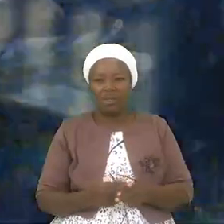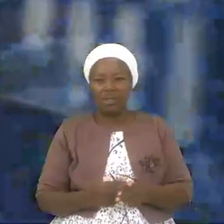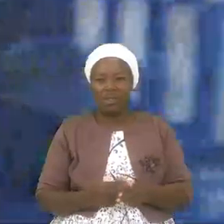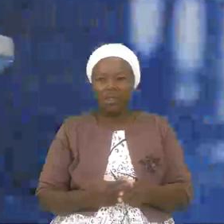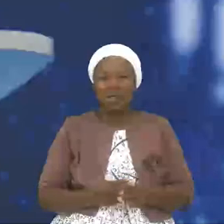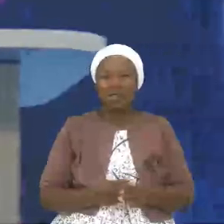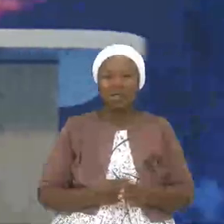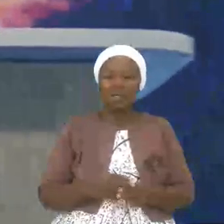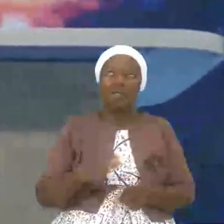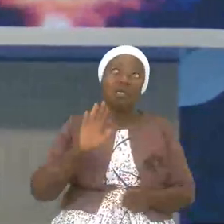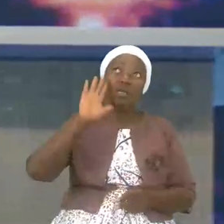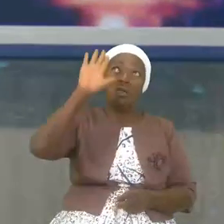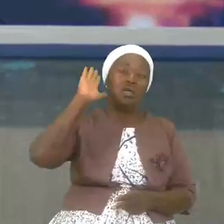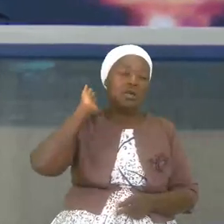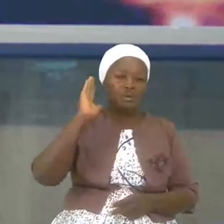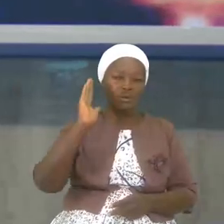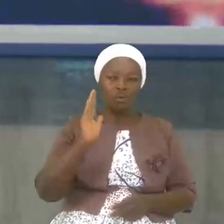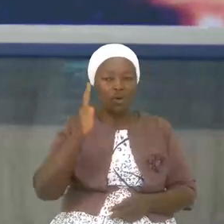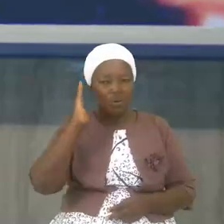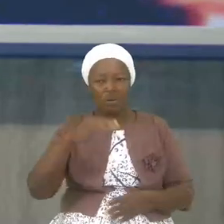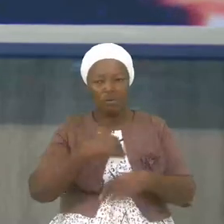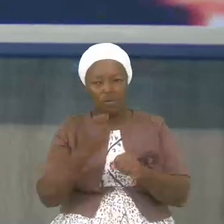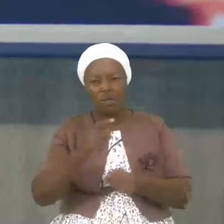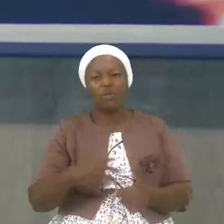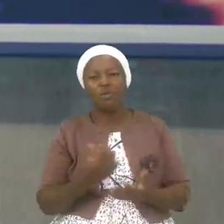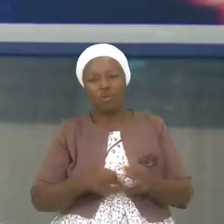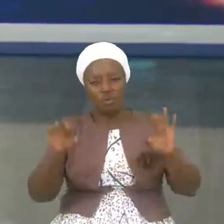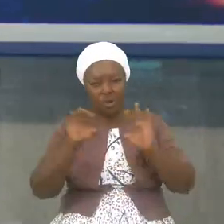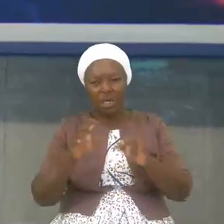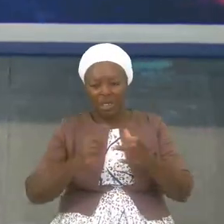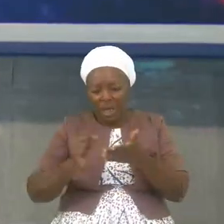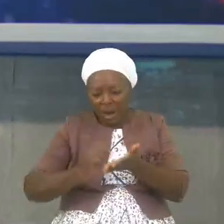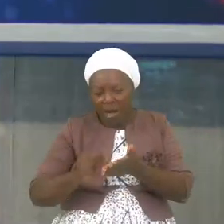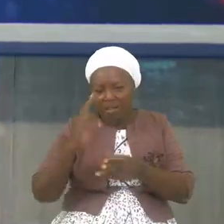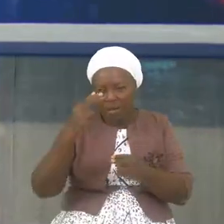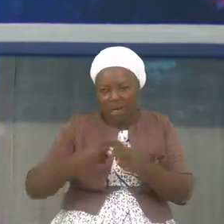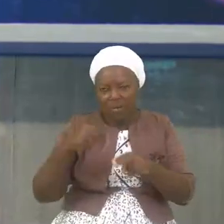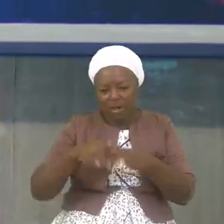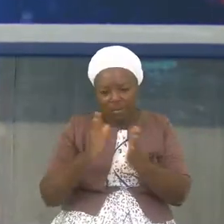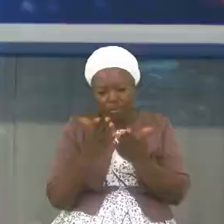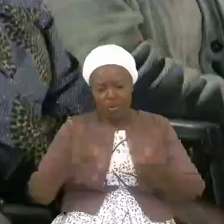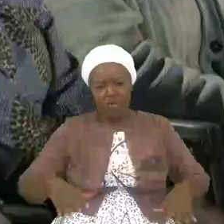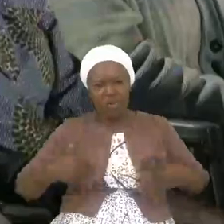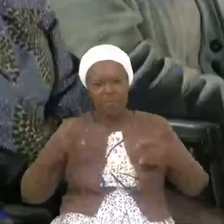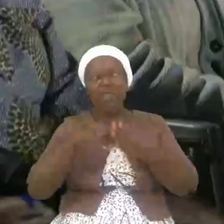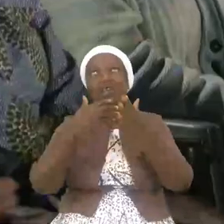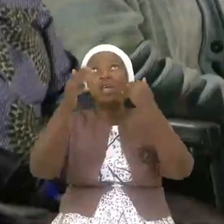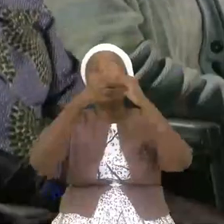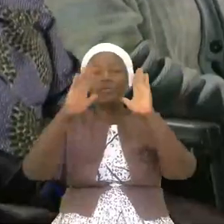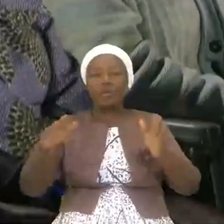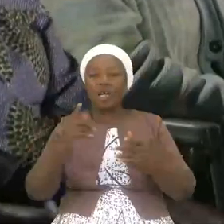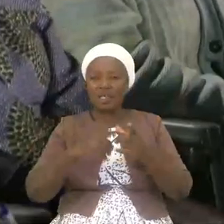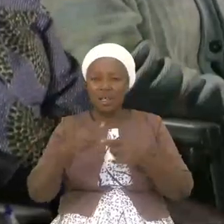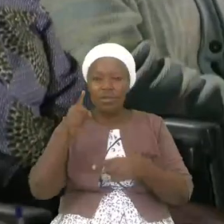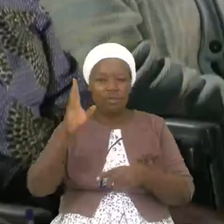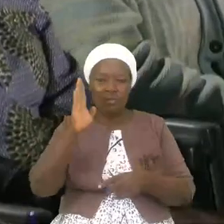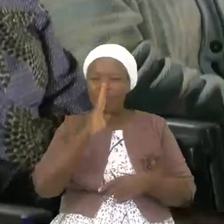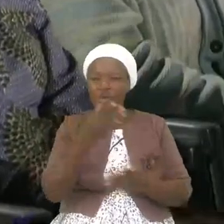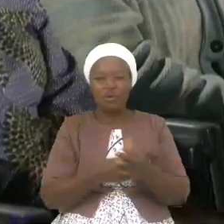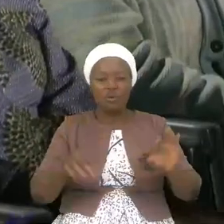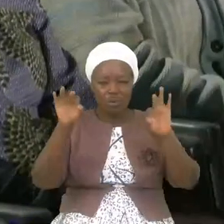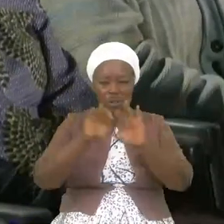Il te rendra digne. Alors il écrira ton nom dans le livre de vie au ciel et tu